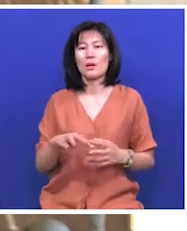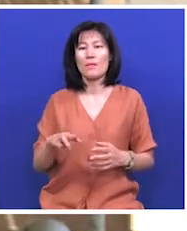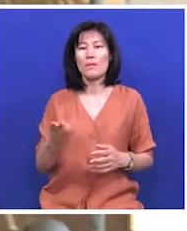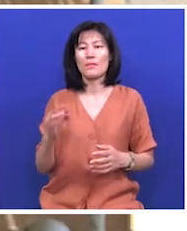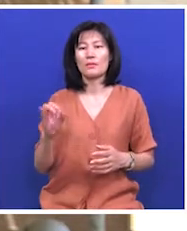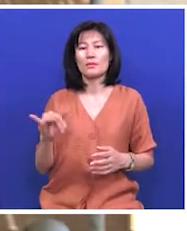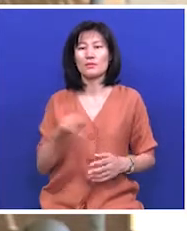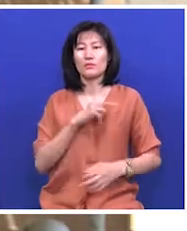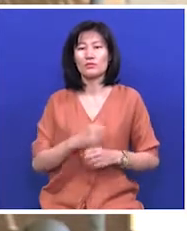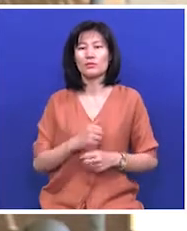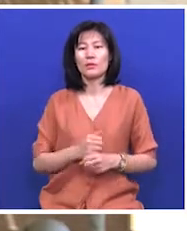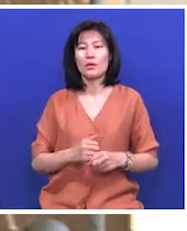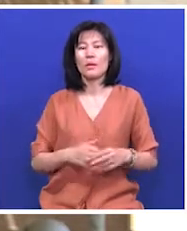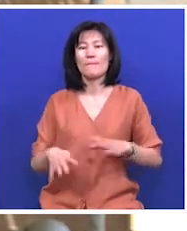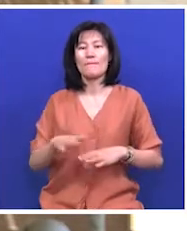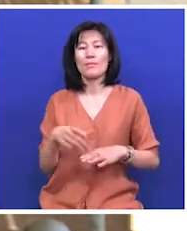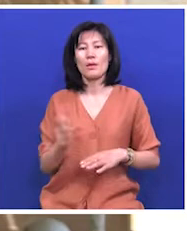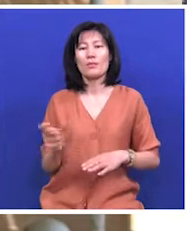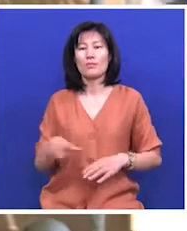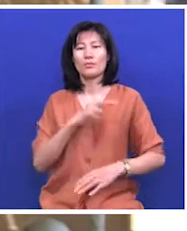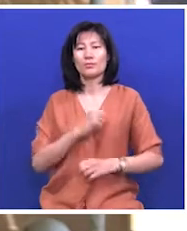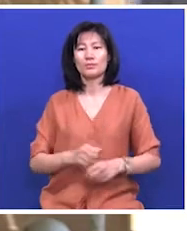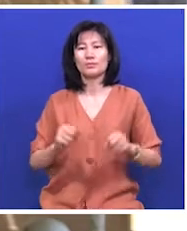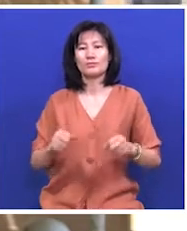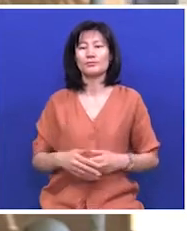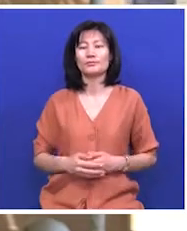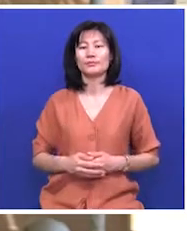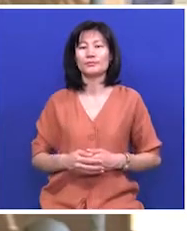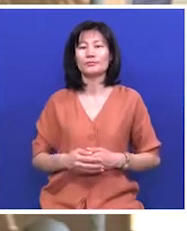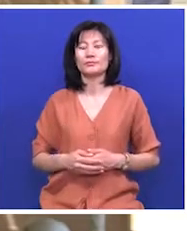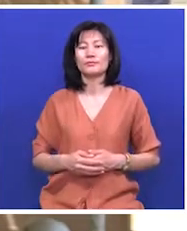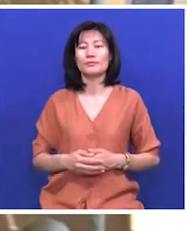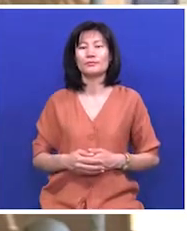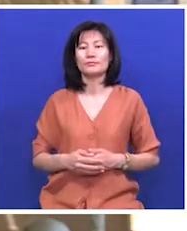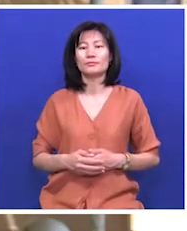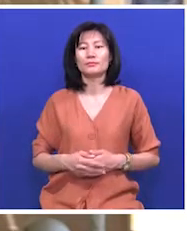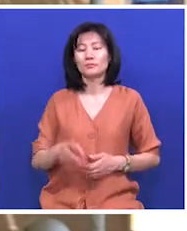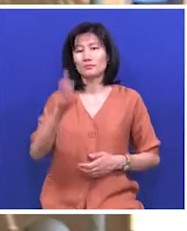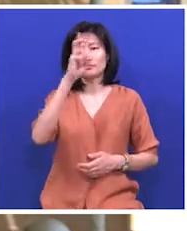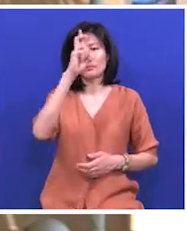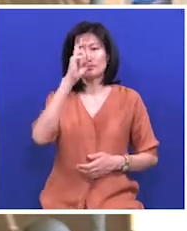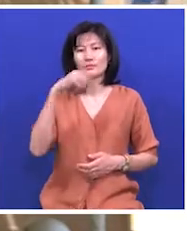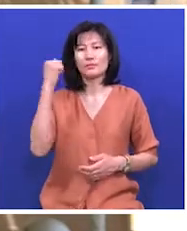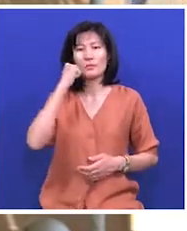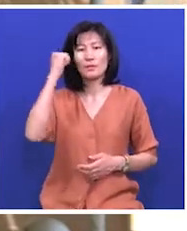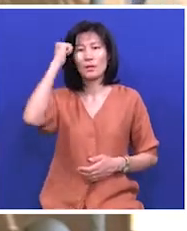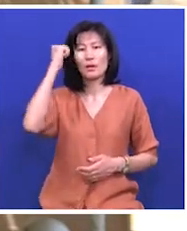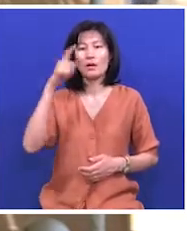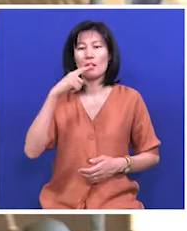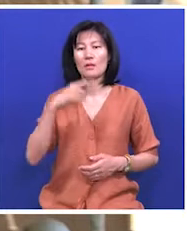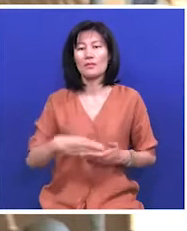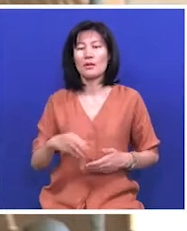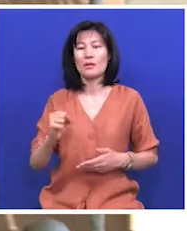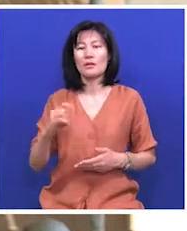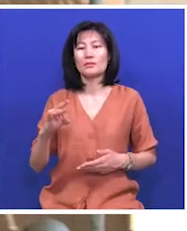ауылдарға мақта терімге жұмысқа. То есть барлық адам жұмысымен қамтамасыз етілді. Сол үшін үкіметке айтатын алғысымыз